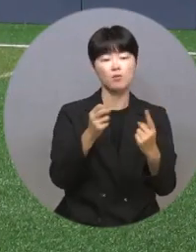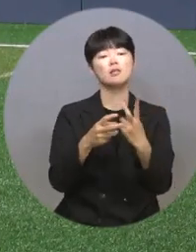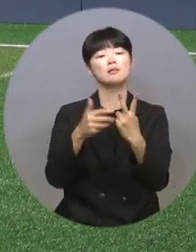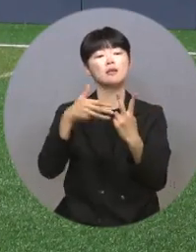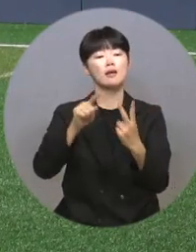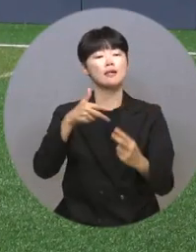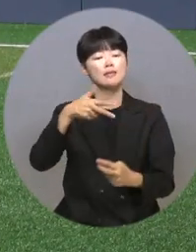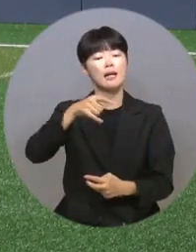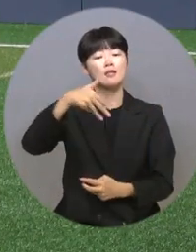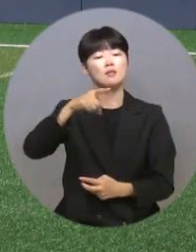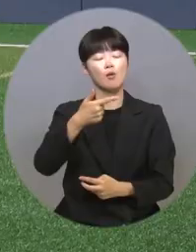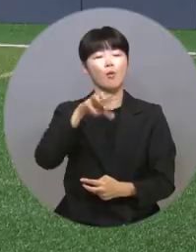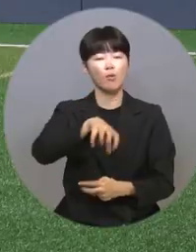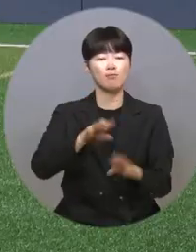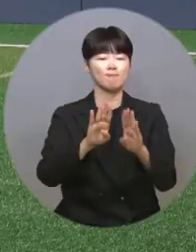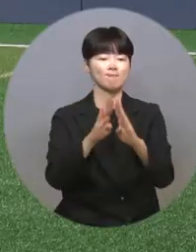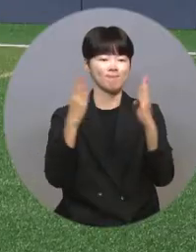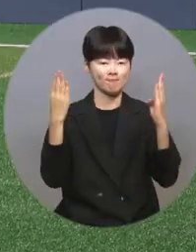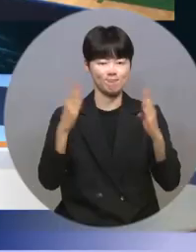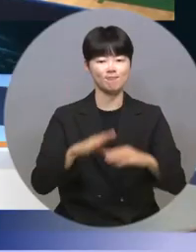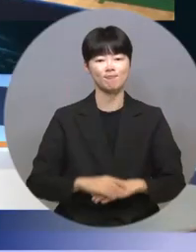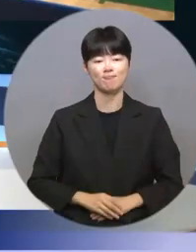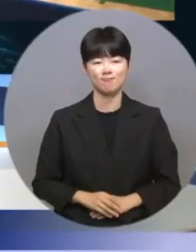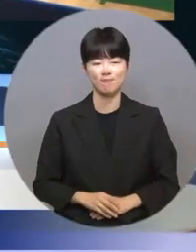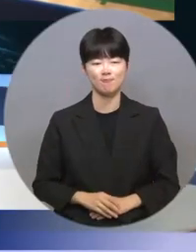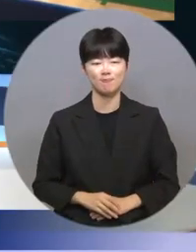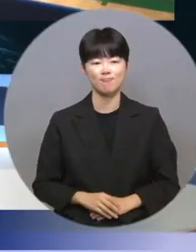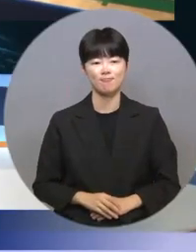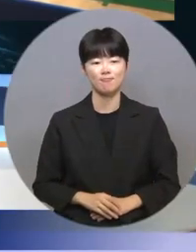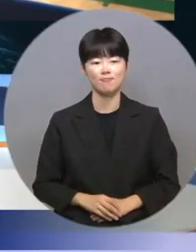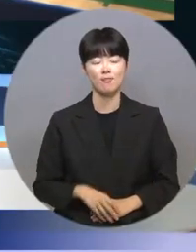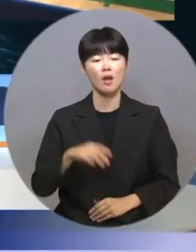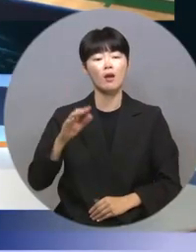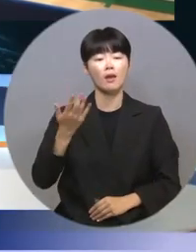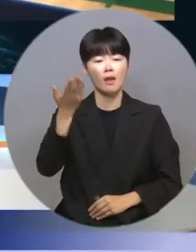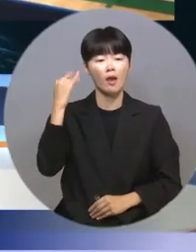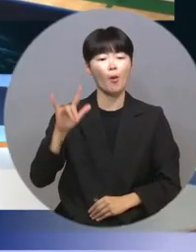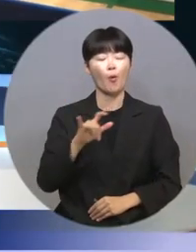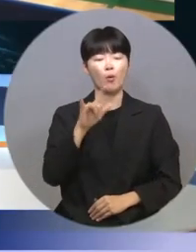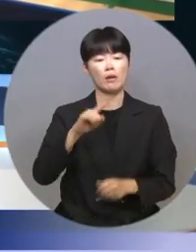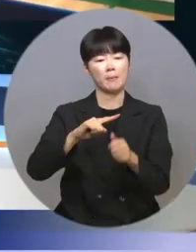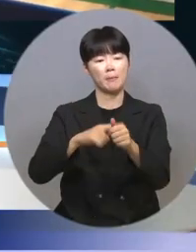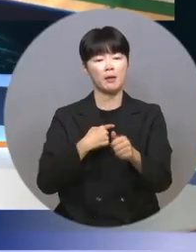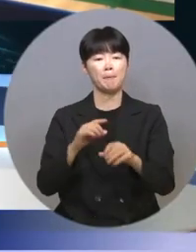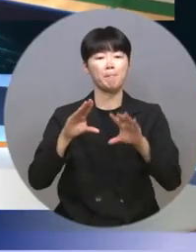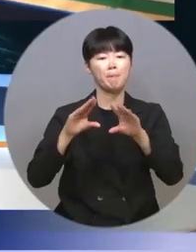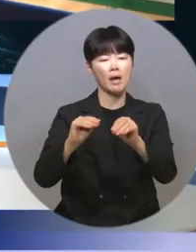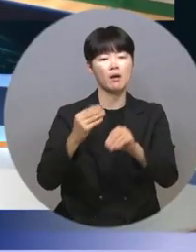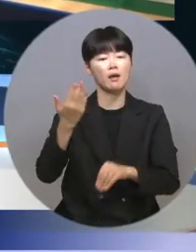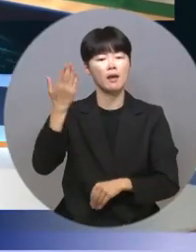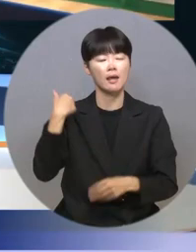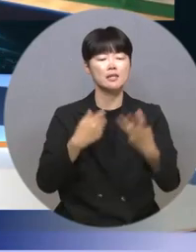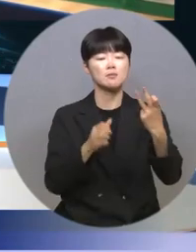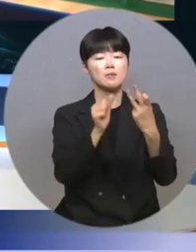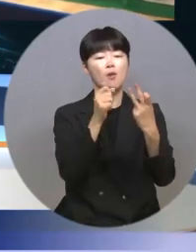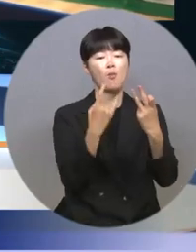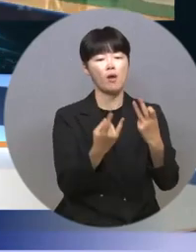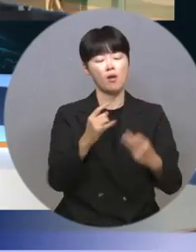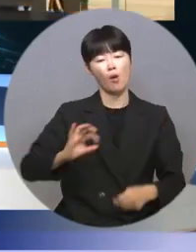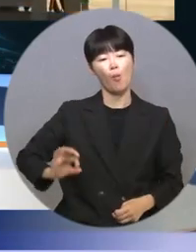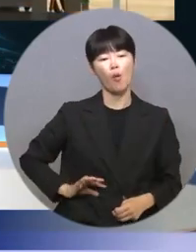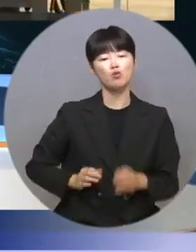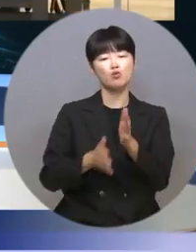예정입니다. 복지TV 뉴스 전우주입니다. 코로나19로 멈췄던 제13회 원주 시장배 장애인